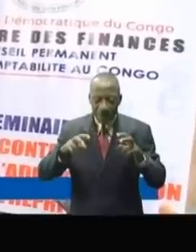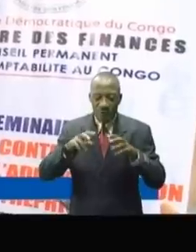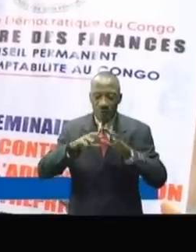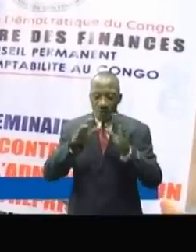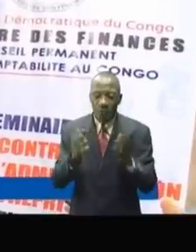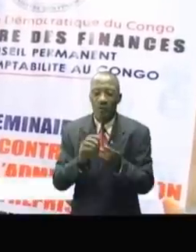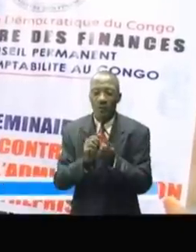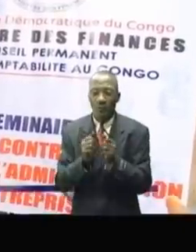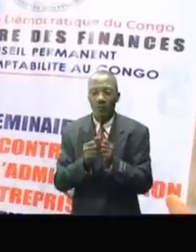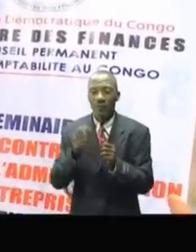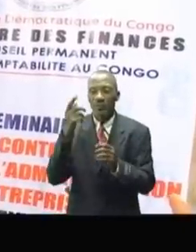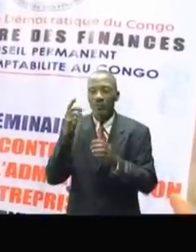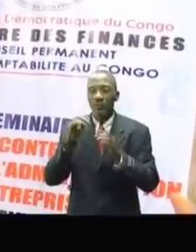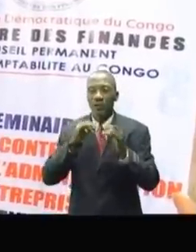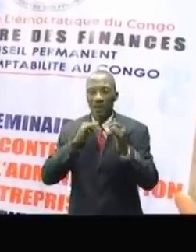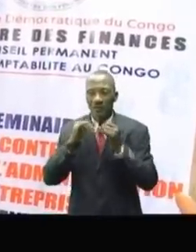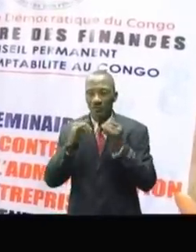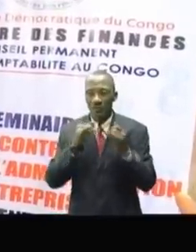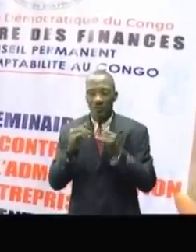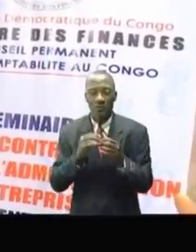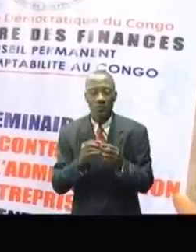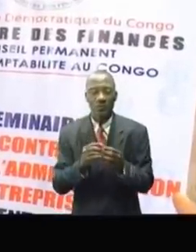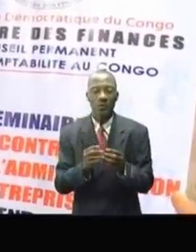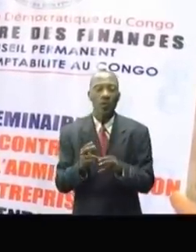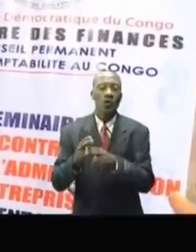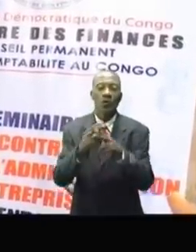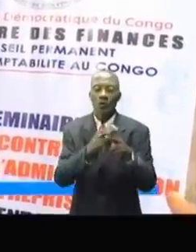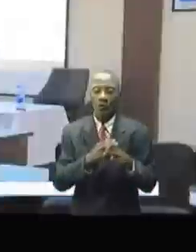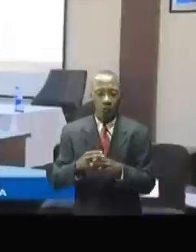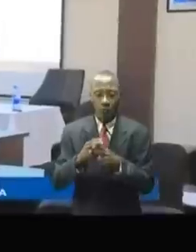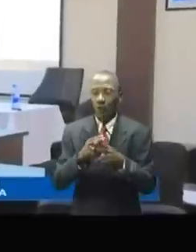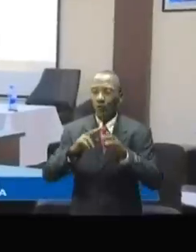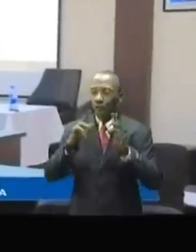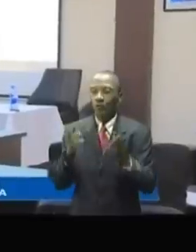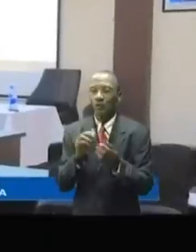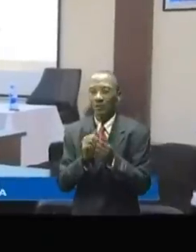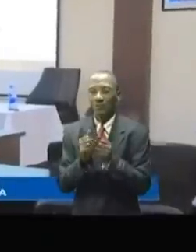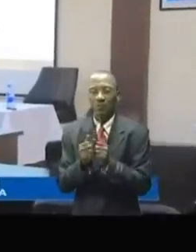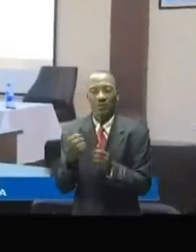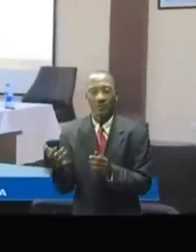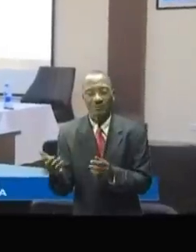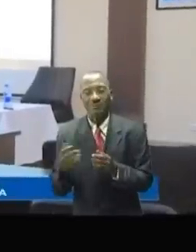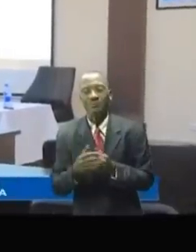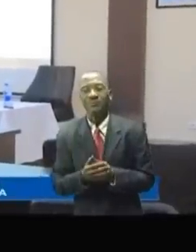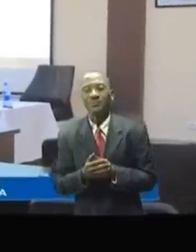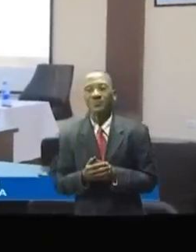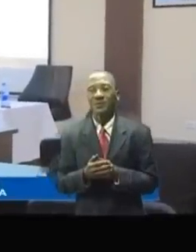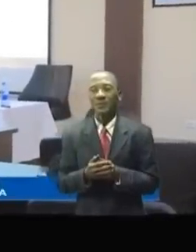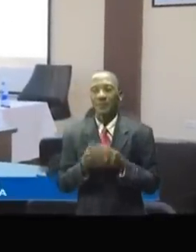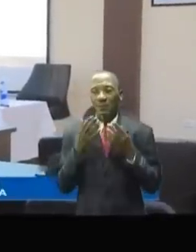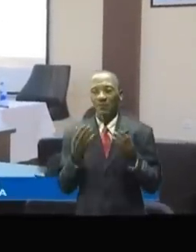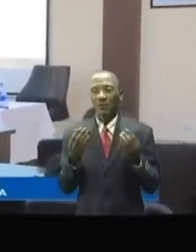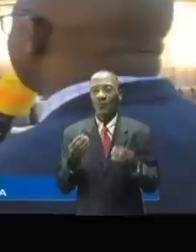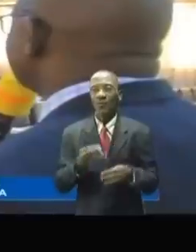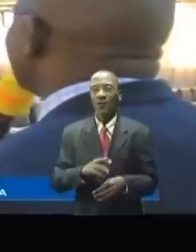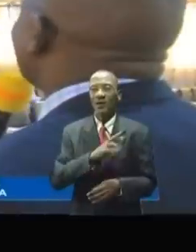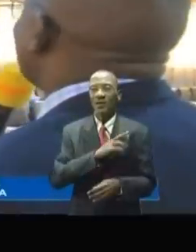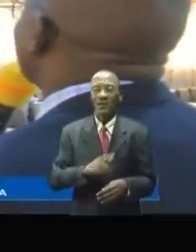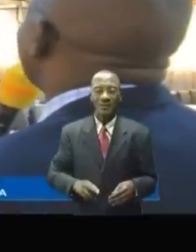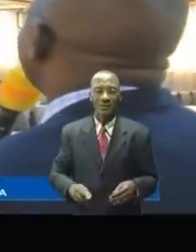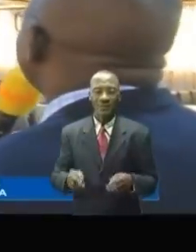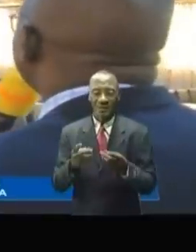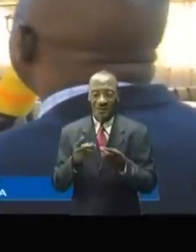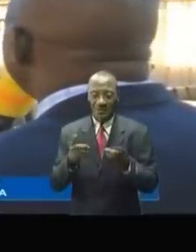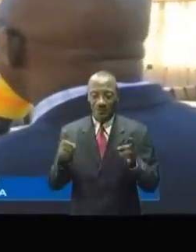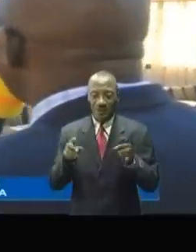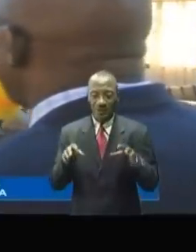informations que le contrôleur de gestion établit les indicateurs de performance. Pour la République démocratique du Congo qui aspire à l'émergence, la